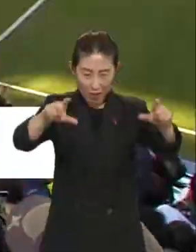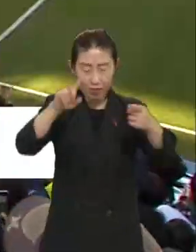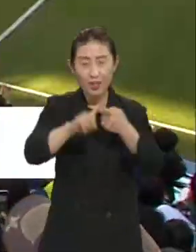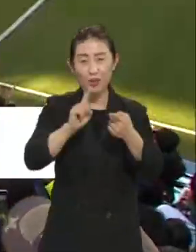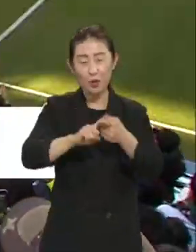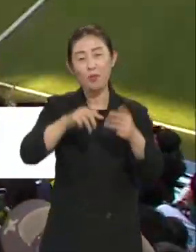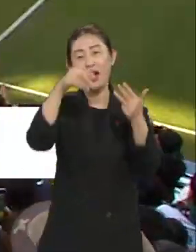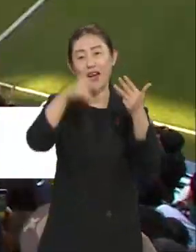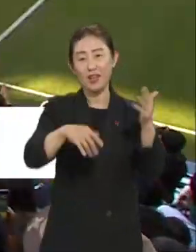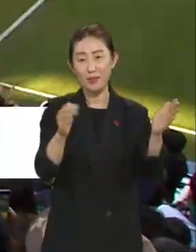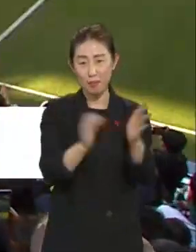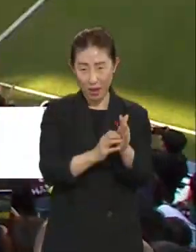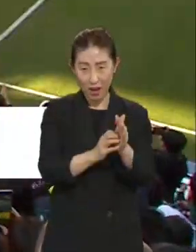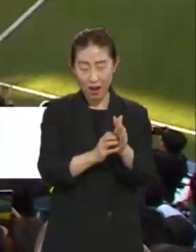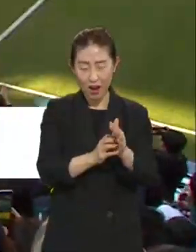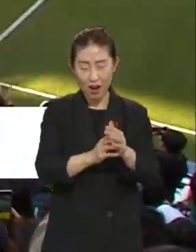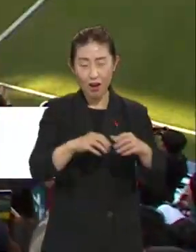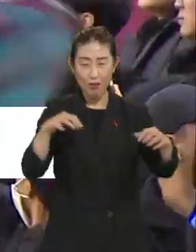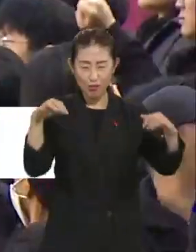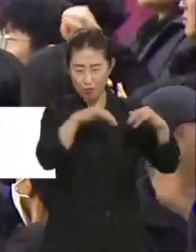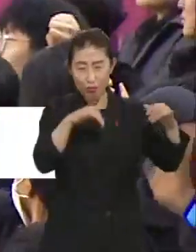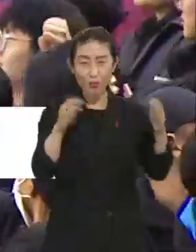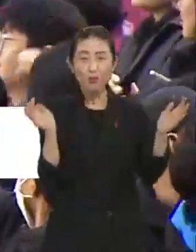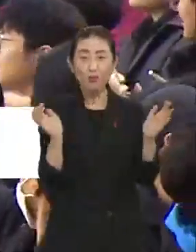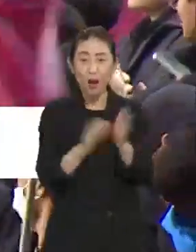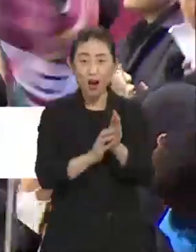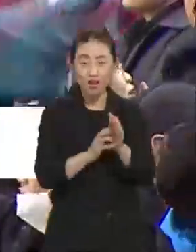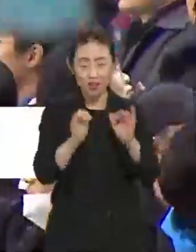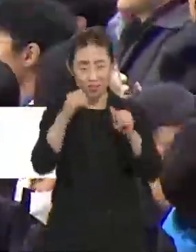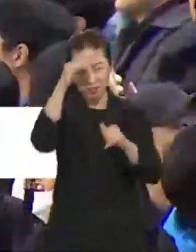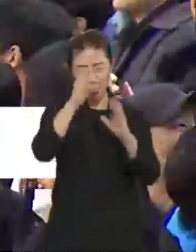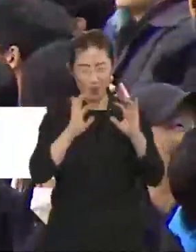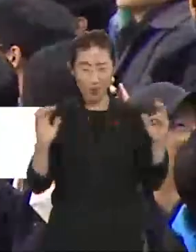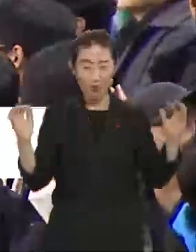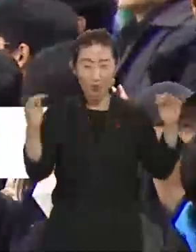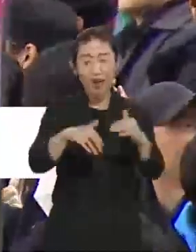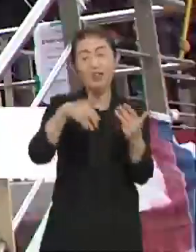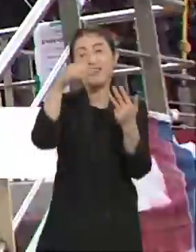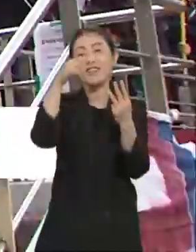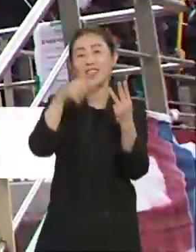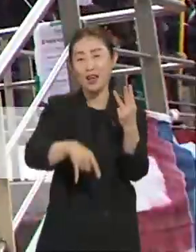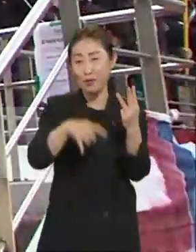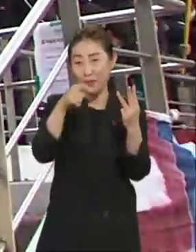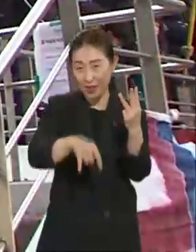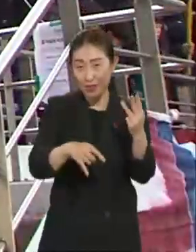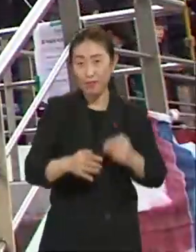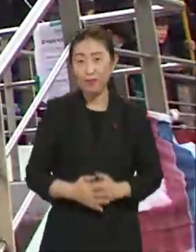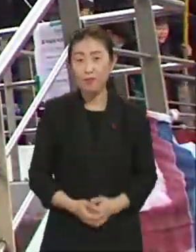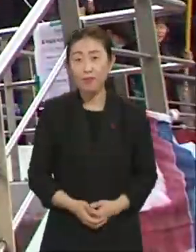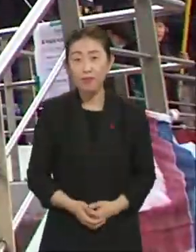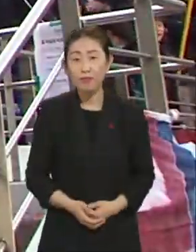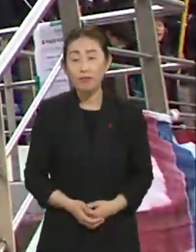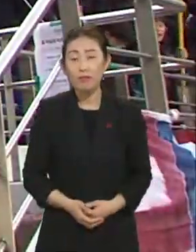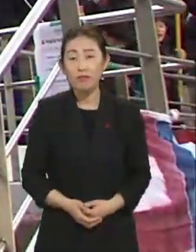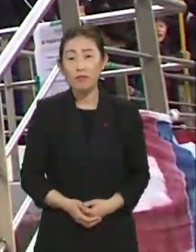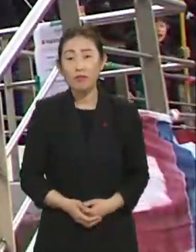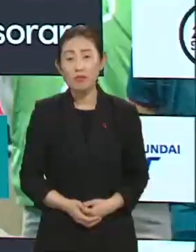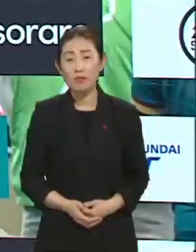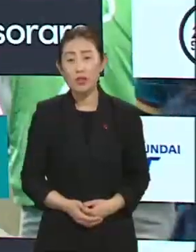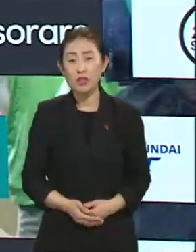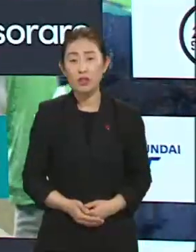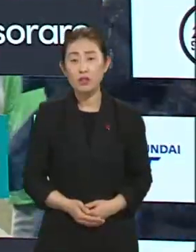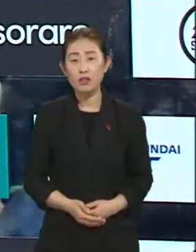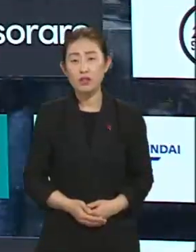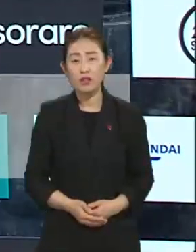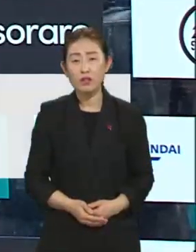매 경기 명승부를 만들어내며 리그 관중 순위 3위로 축구 특별시 부활의 신호탄을 쐈습니다. 4위